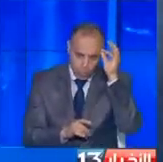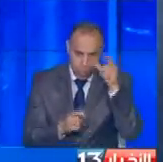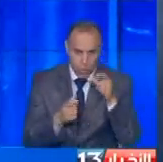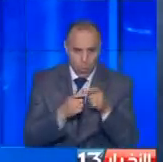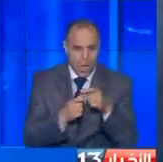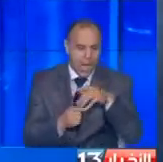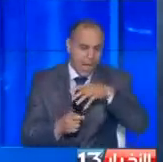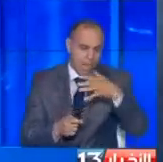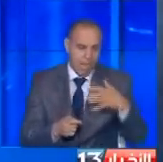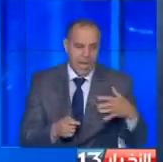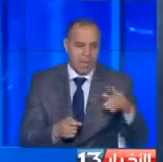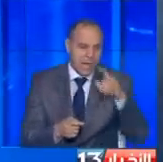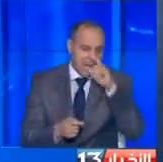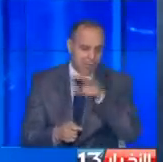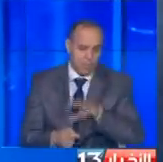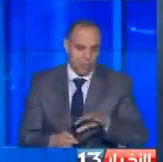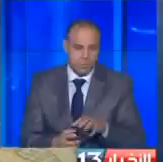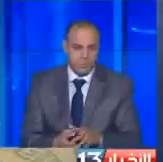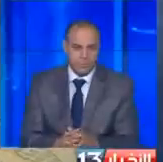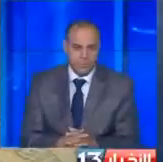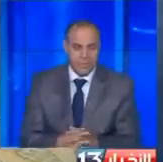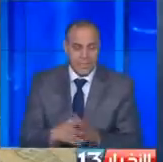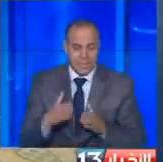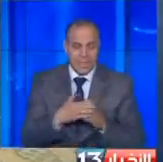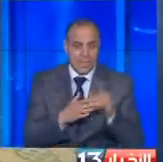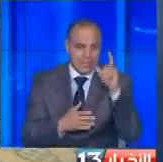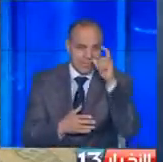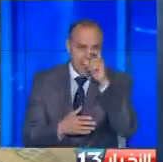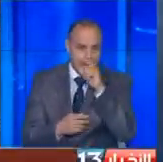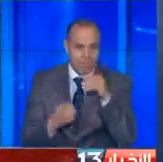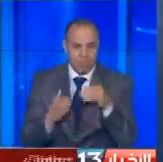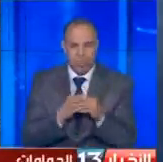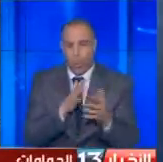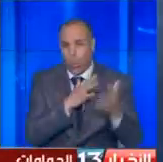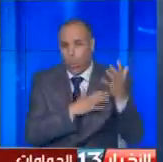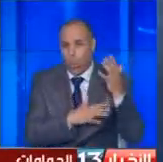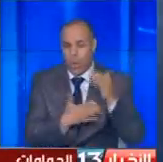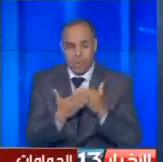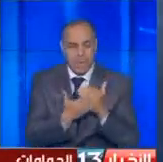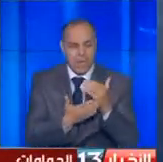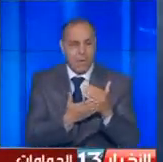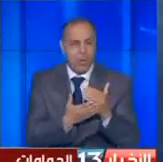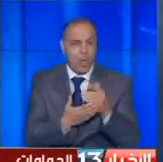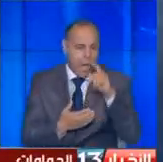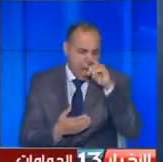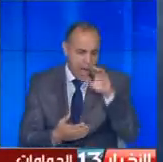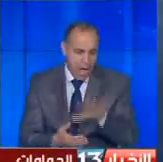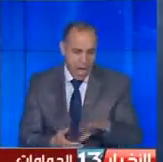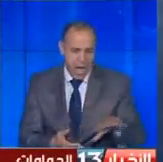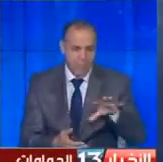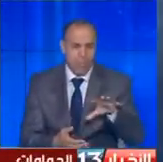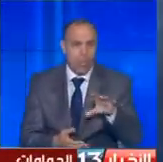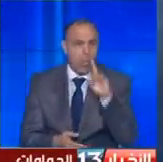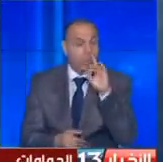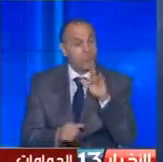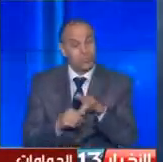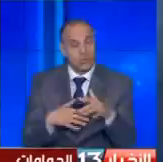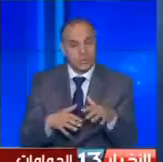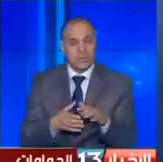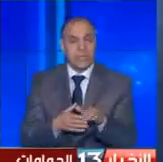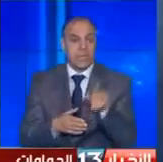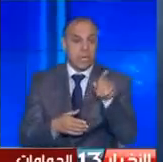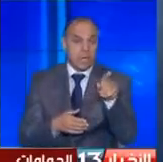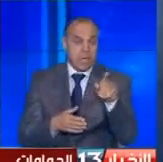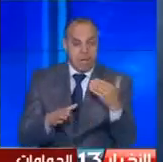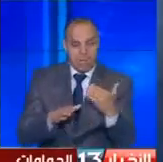ودول المغرب العربي. تحديات كبرى تواجه التراث المعماري في المنطقة العربية بجميع مظاهره،